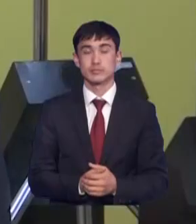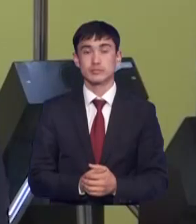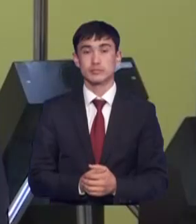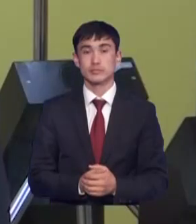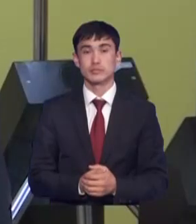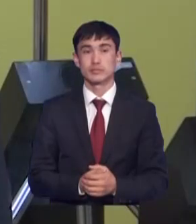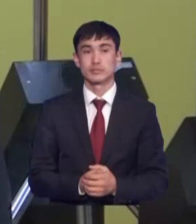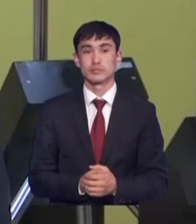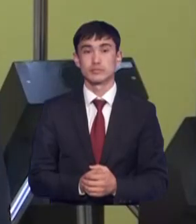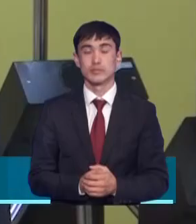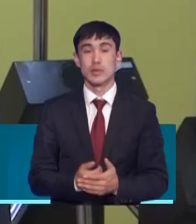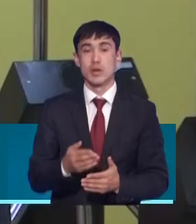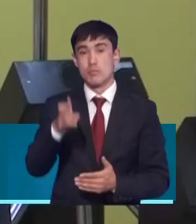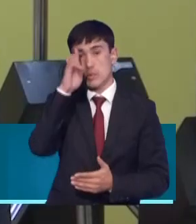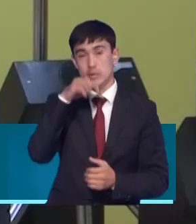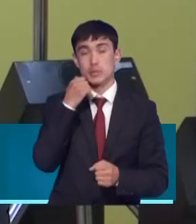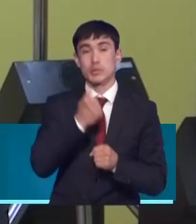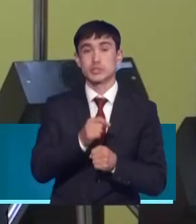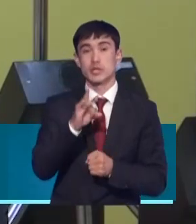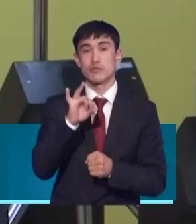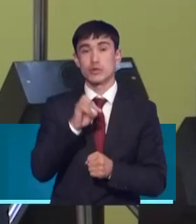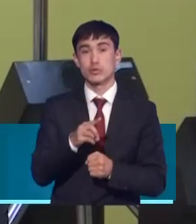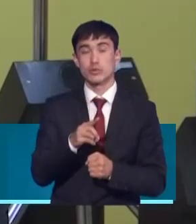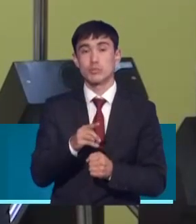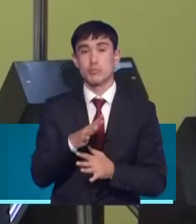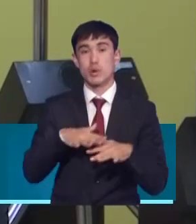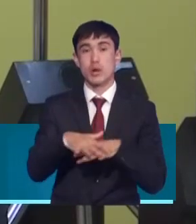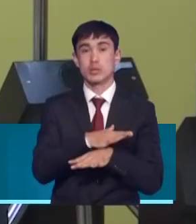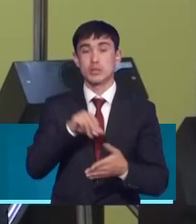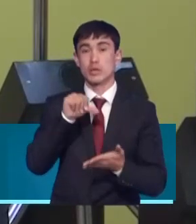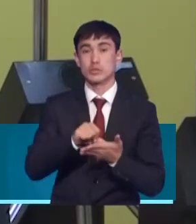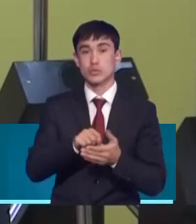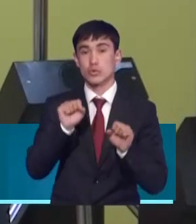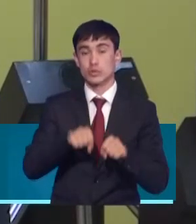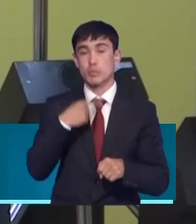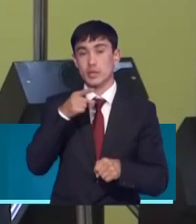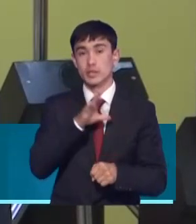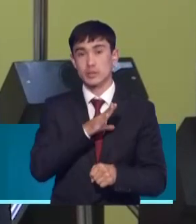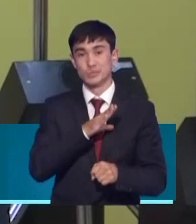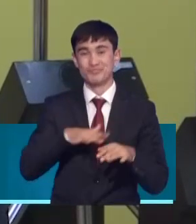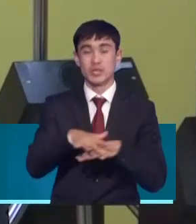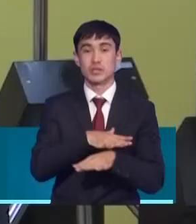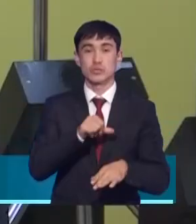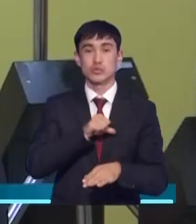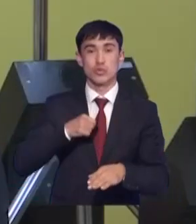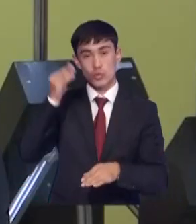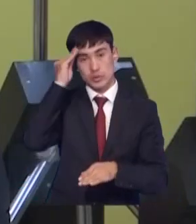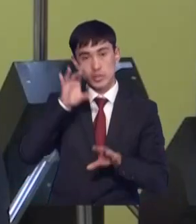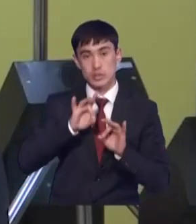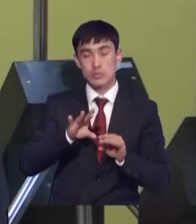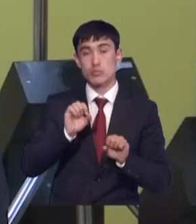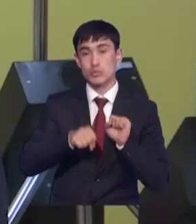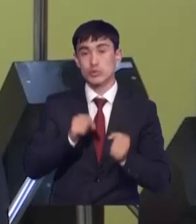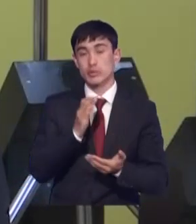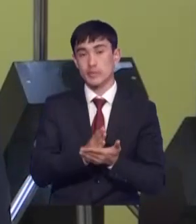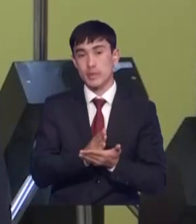обратились с референдумом. Мемлекет басшысы референдумге барша халықтың қатысу құқықтары бар екенін айтты. Халықтың өз ойымен бөлісуге мүмкіндік беріп